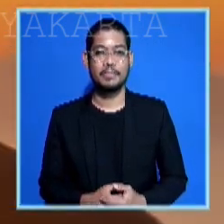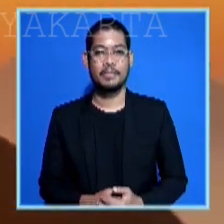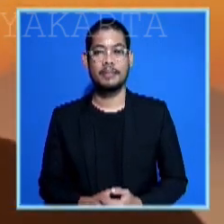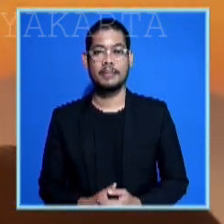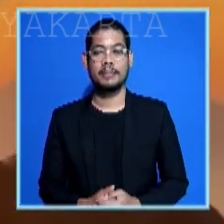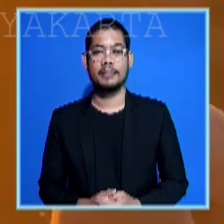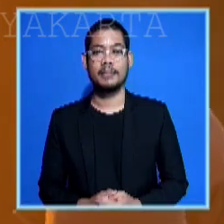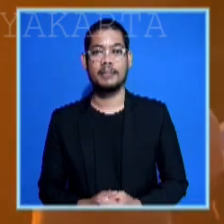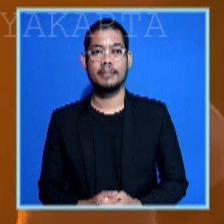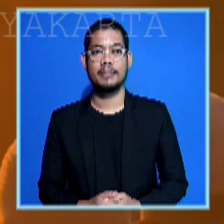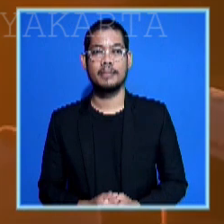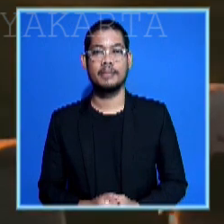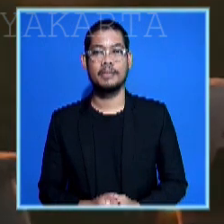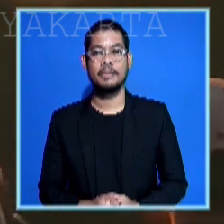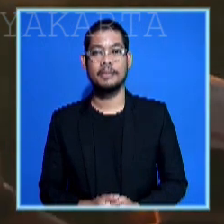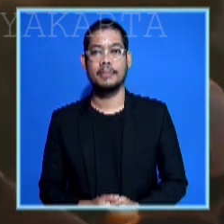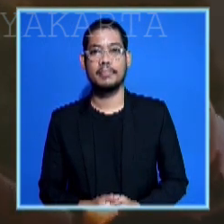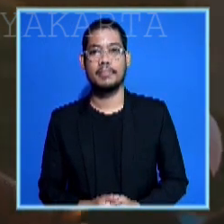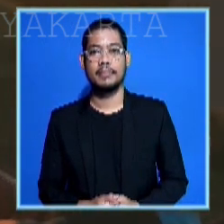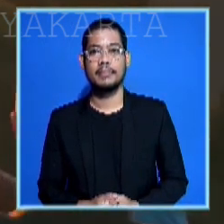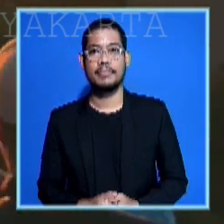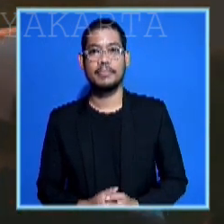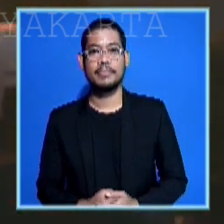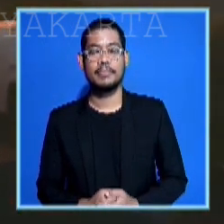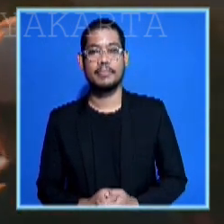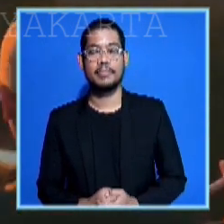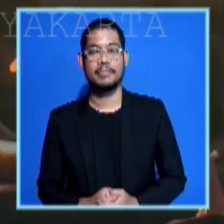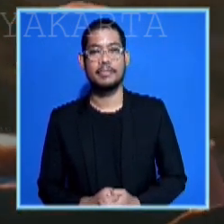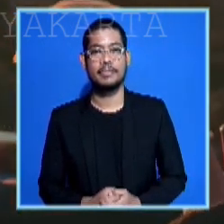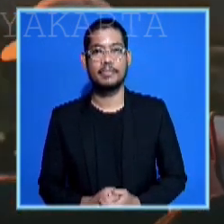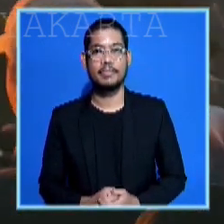Usen Joynegoro dan Ucu Andritama melaporkan dari Wonosobo, Jawa Tengah.